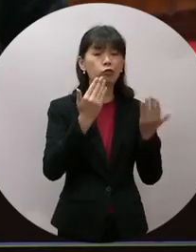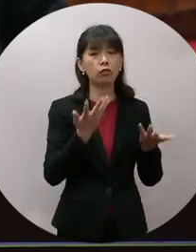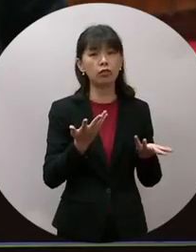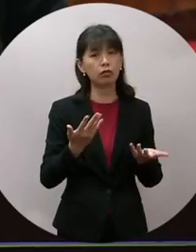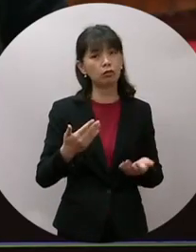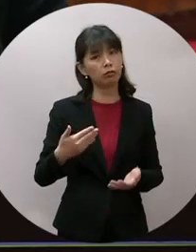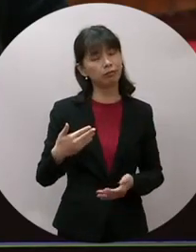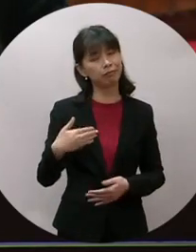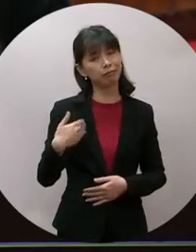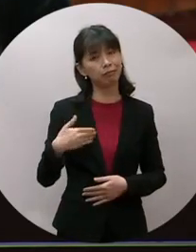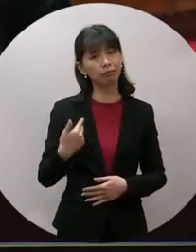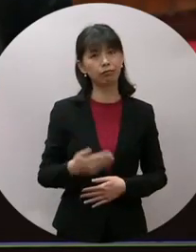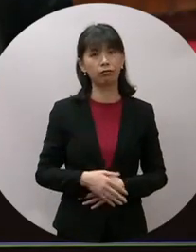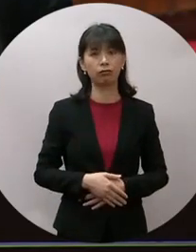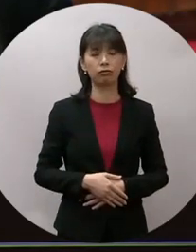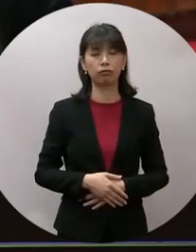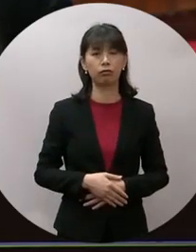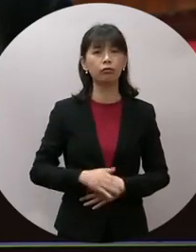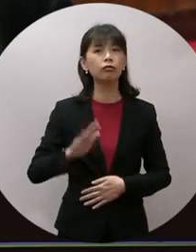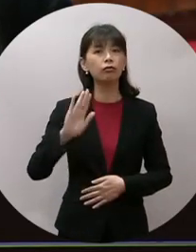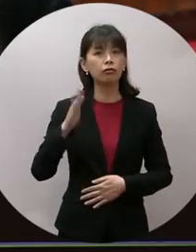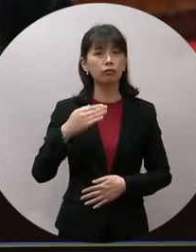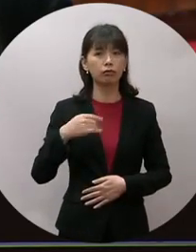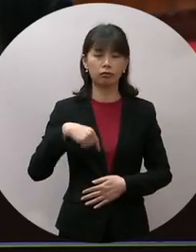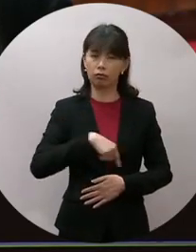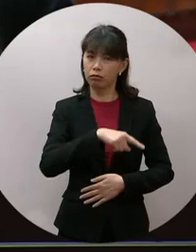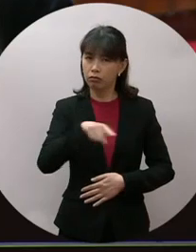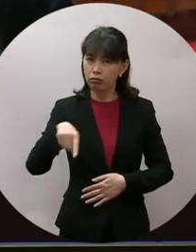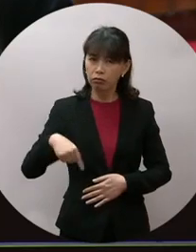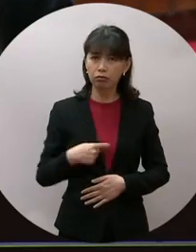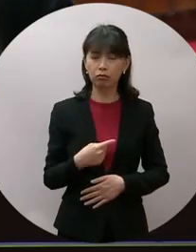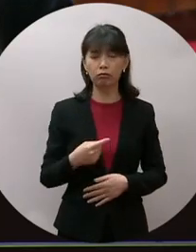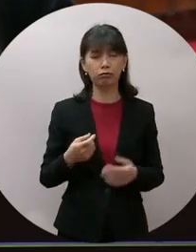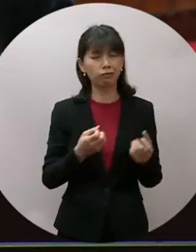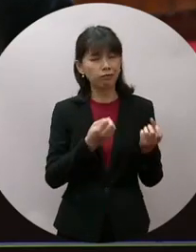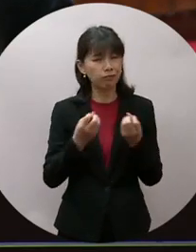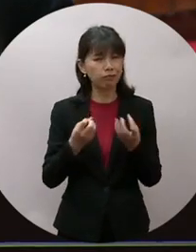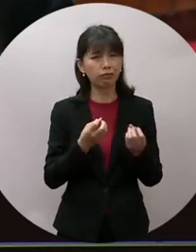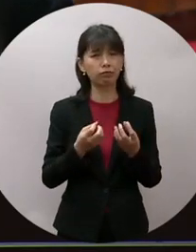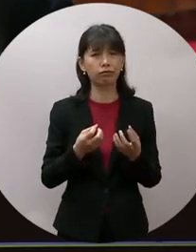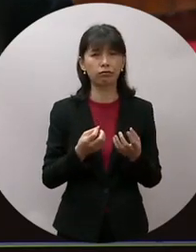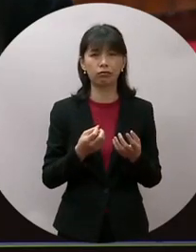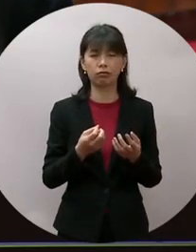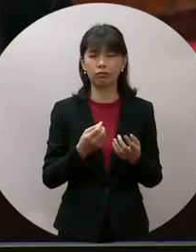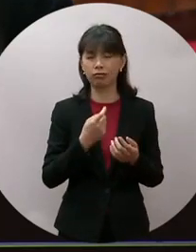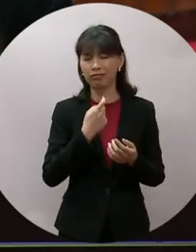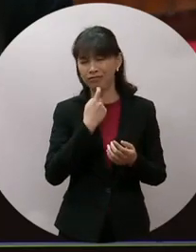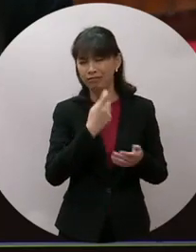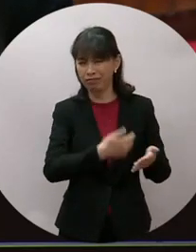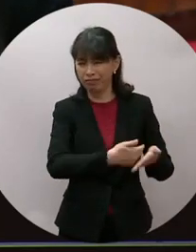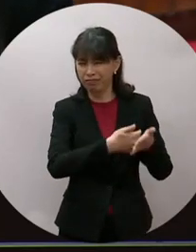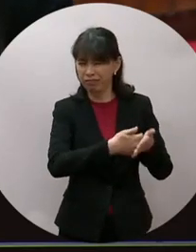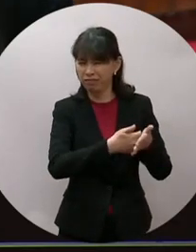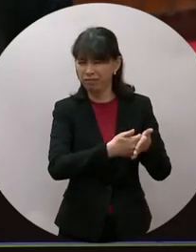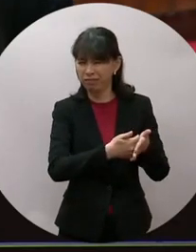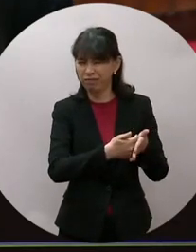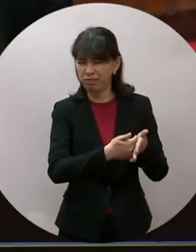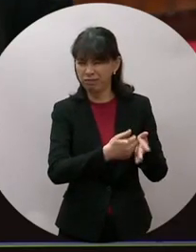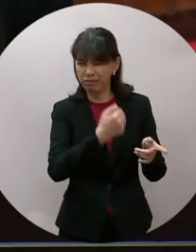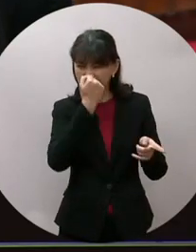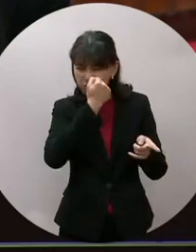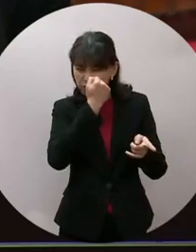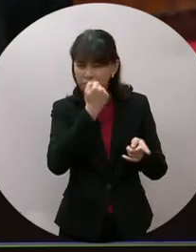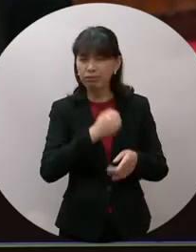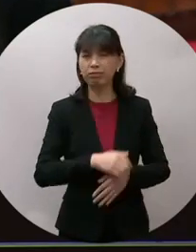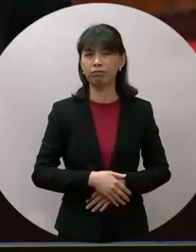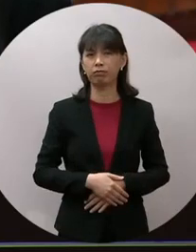而知。但是我们的讨论很容易落入说，是不是又是中国一贯的伎俩，先把饼